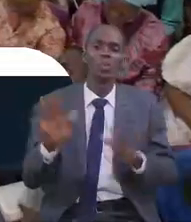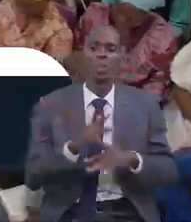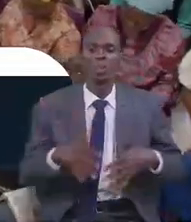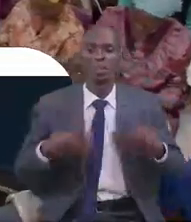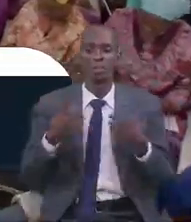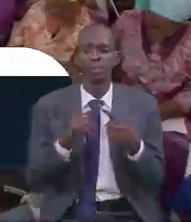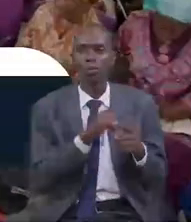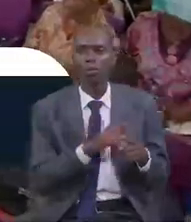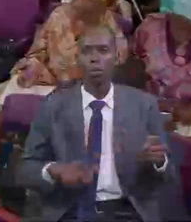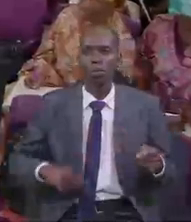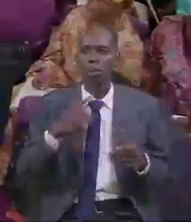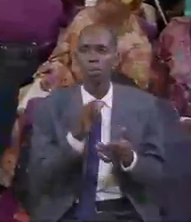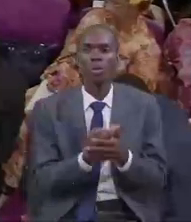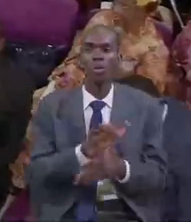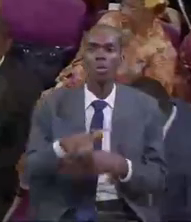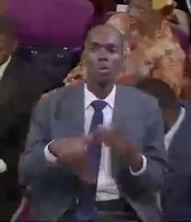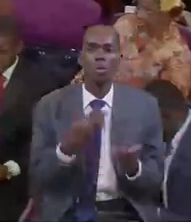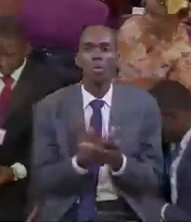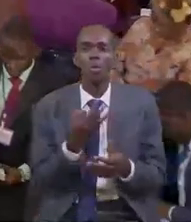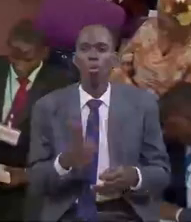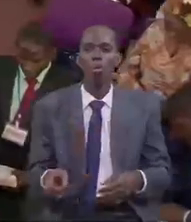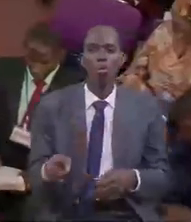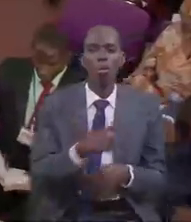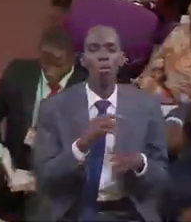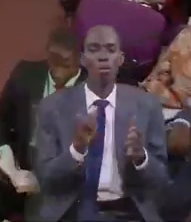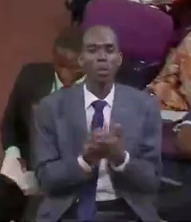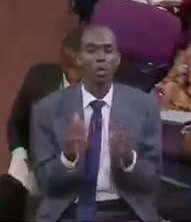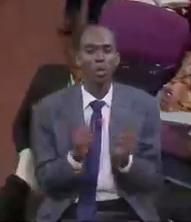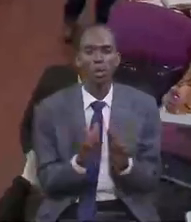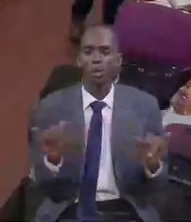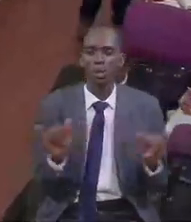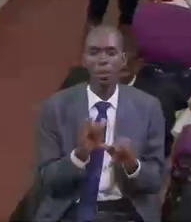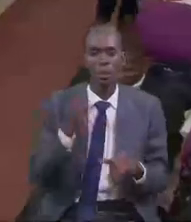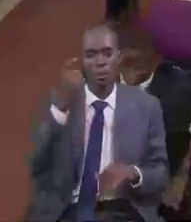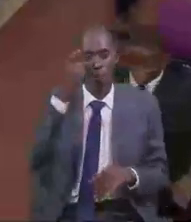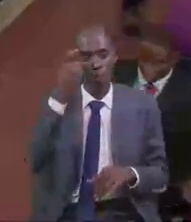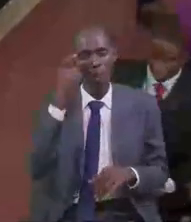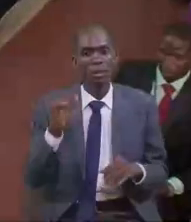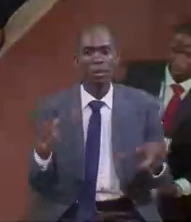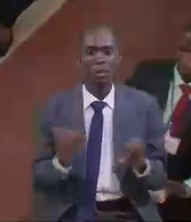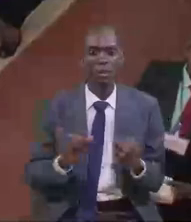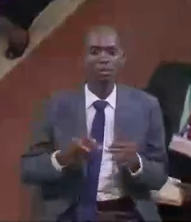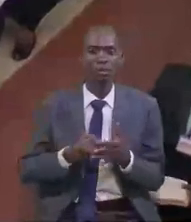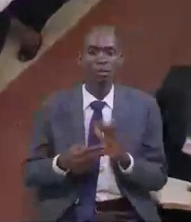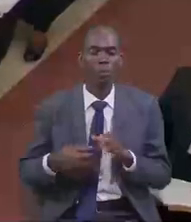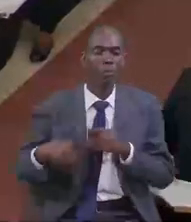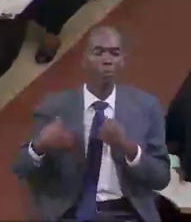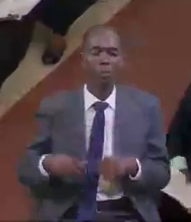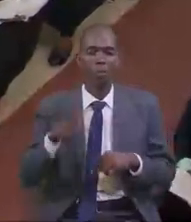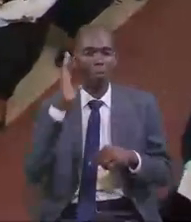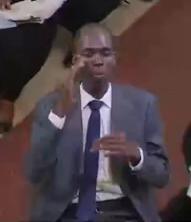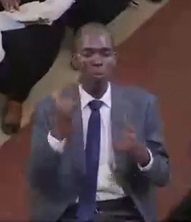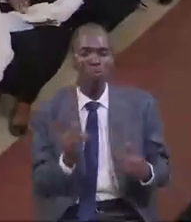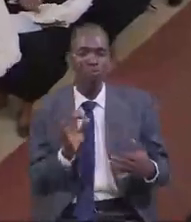tous, il les exhorta tous à rester d'un cœur ferme, attaché au Seigneur, qui s'attache au